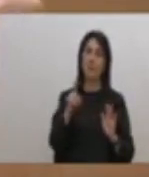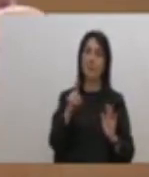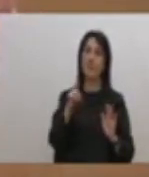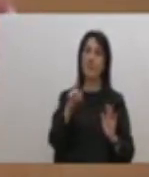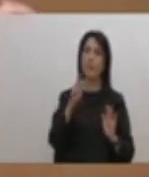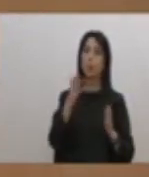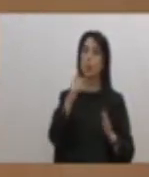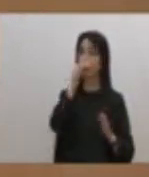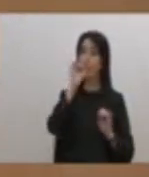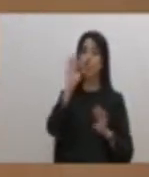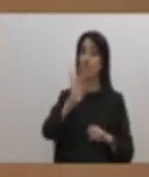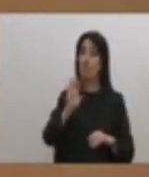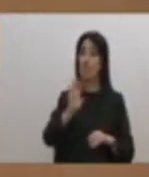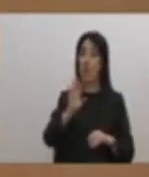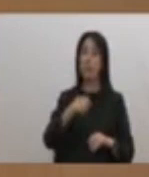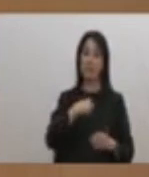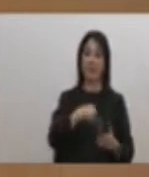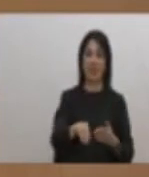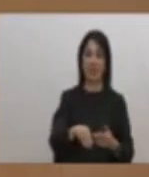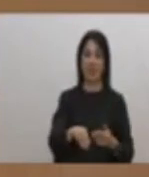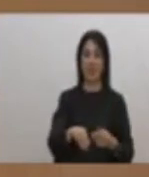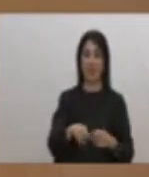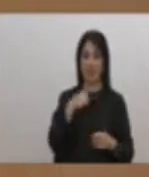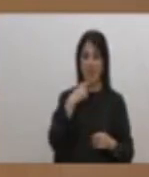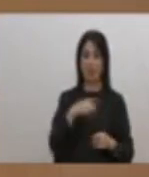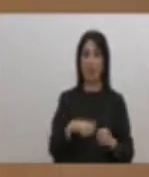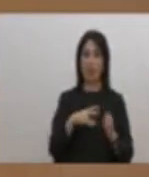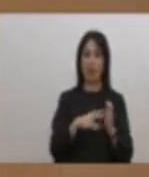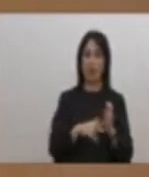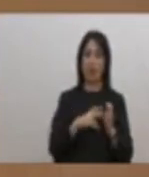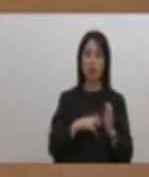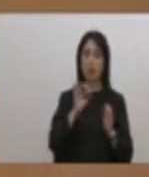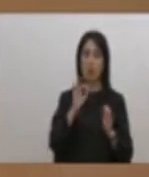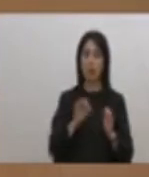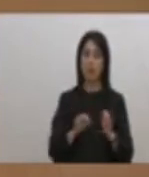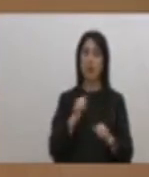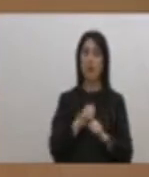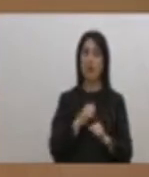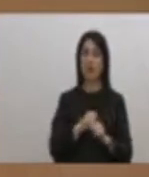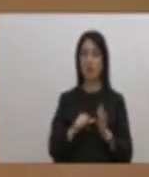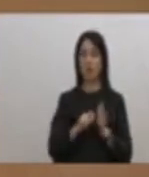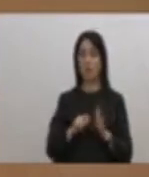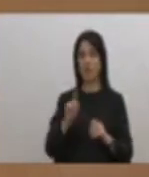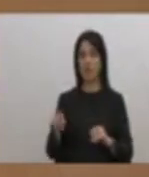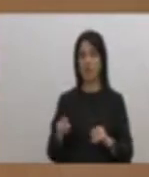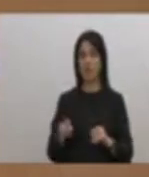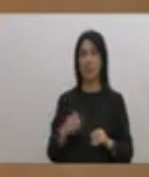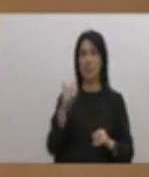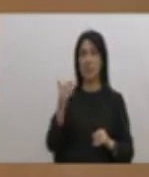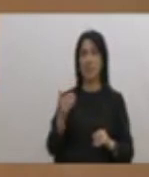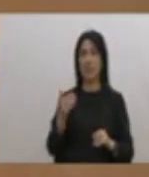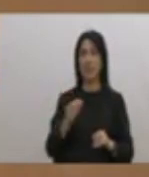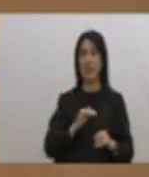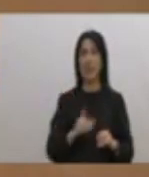თუ ვერ ჩააბარებთო. აი ეს თქვა სახელმწიფომ და თქვა, რომ 90%-ზე გავაკეთებ სუბსიდიასო. თორე თქვენ რო